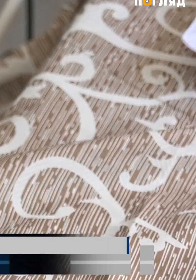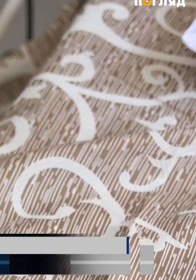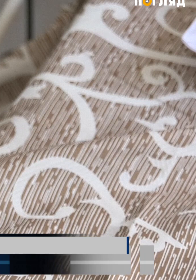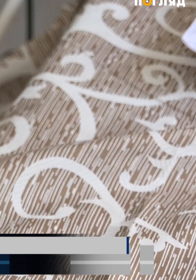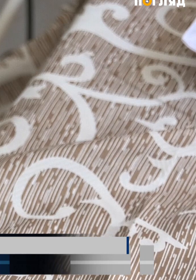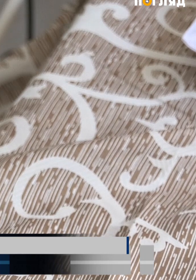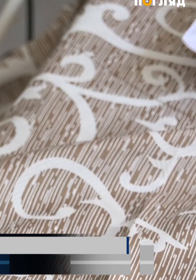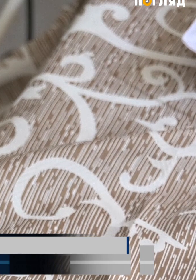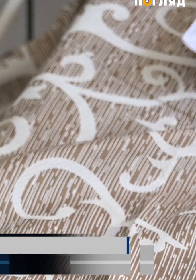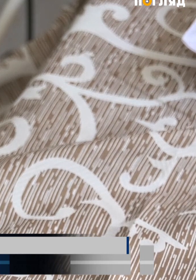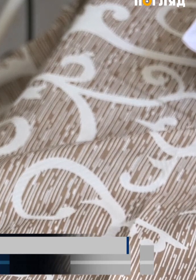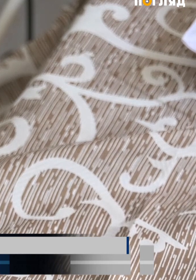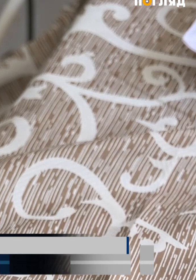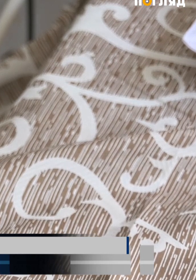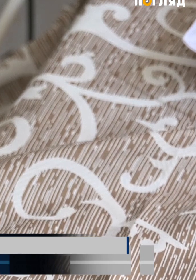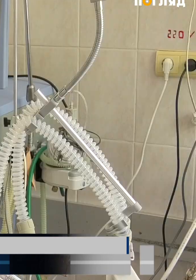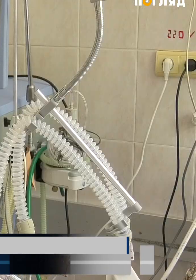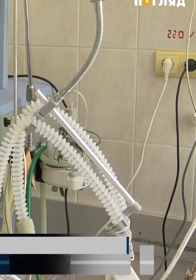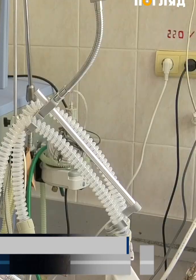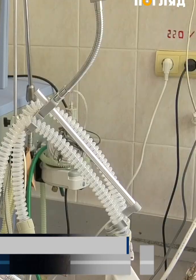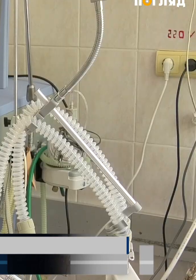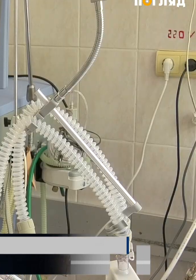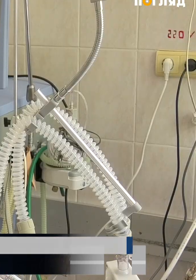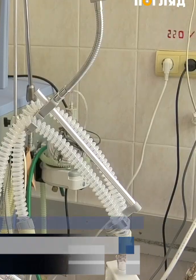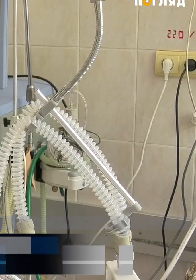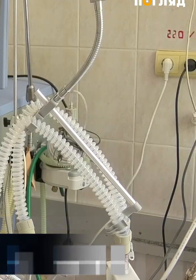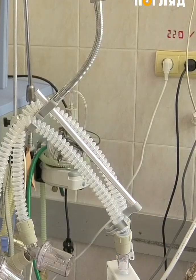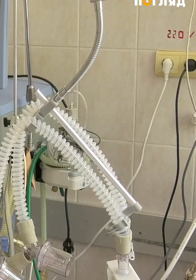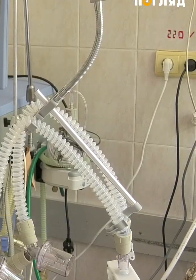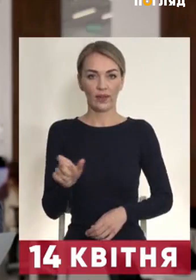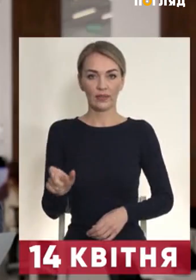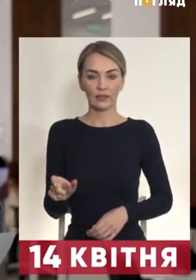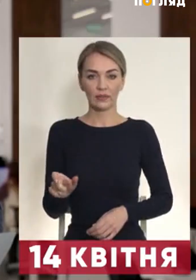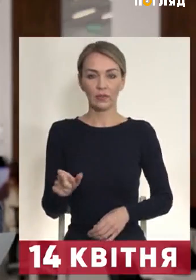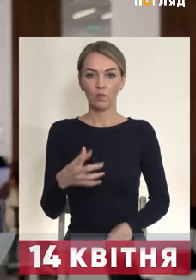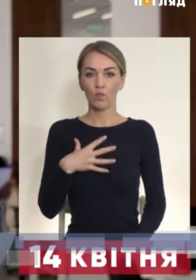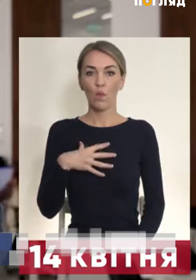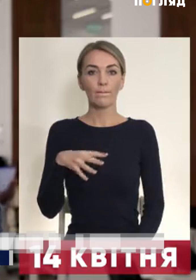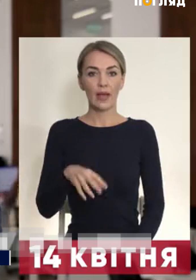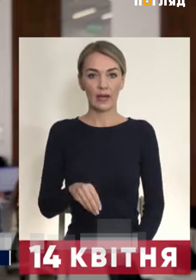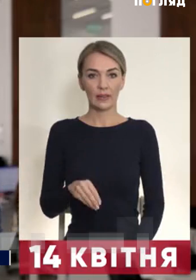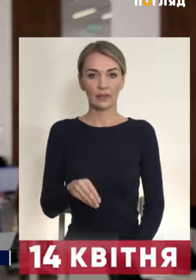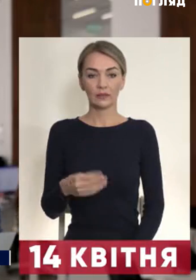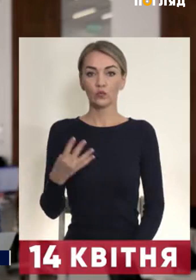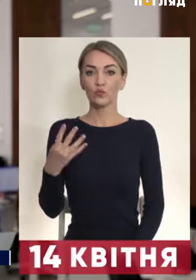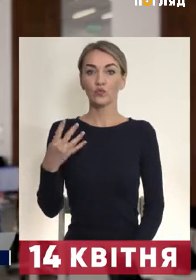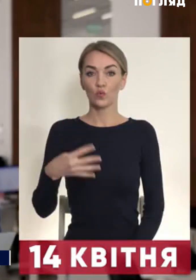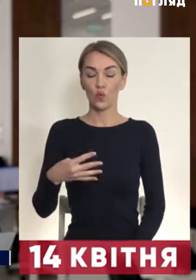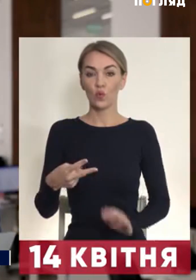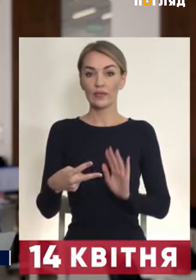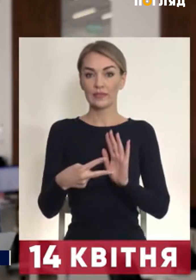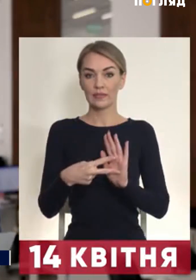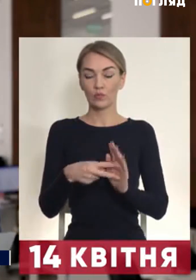перебуває рекордна кількість хворих. Не зменшується й число летальних випадків. «Померли 47